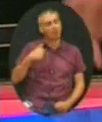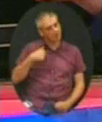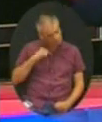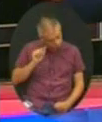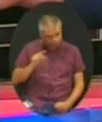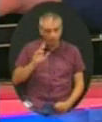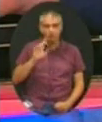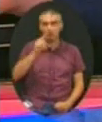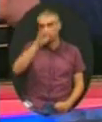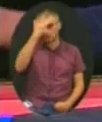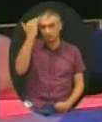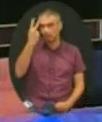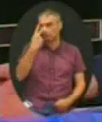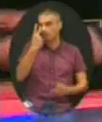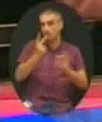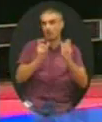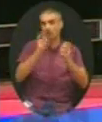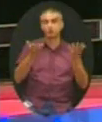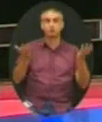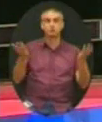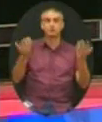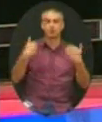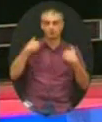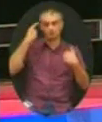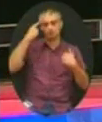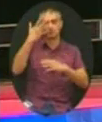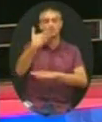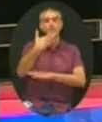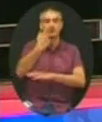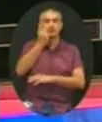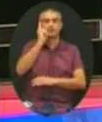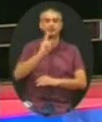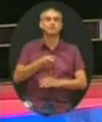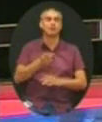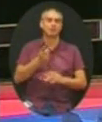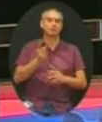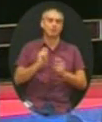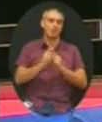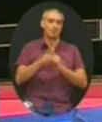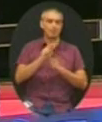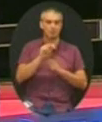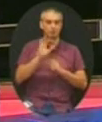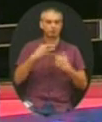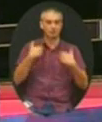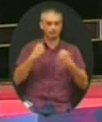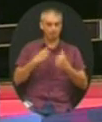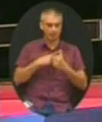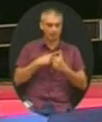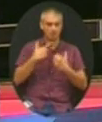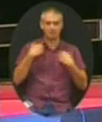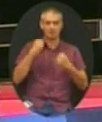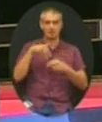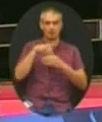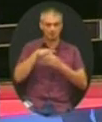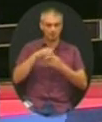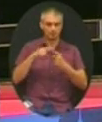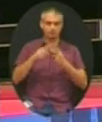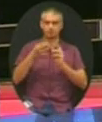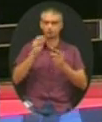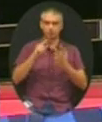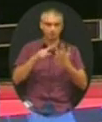מאחוריה, אולי קיצונית, בעיני אנשים מסוימים, אבל אני חושב שהמדינה צריכה בהחלט לממן נושאים של ביטחון, ביטחון פנים,